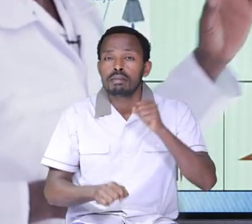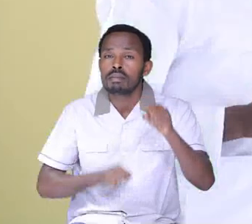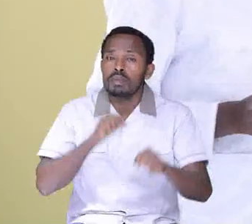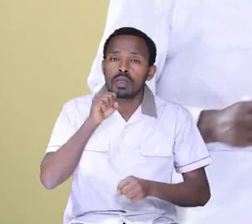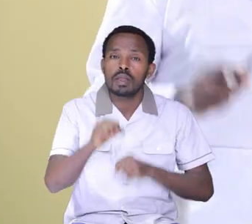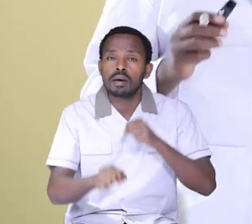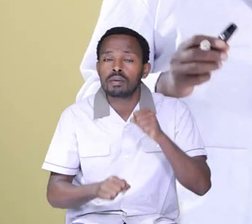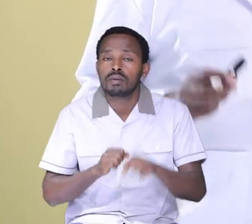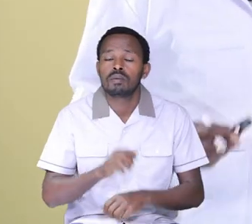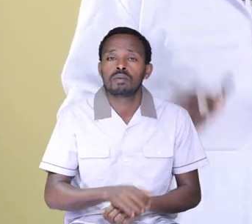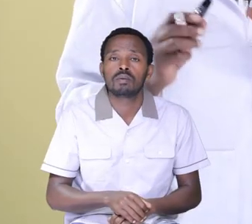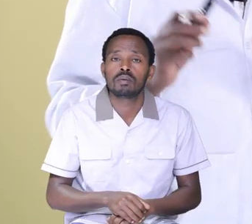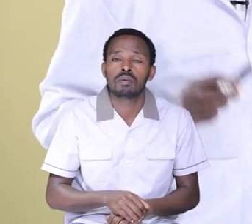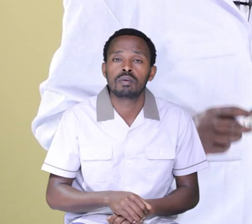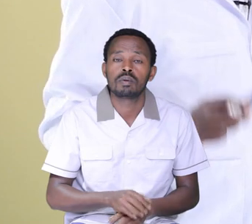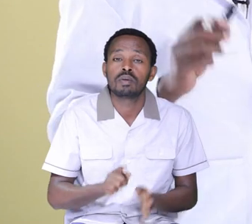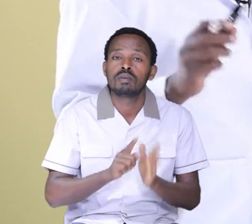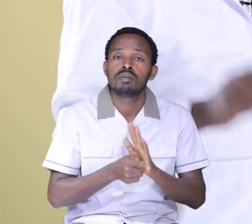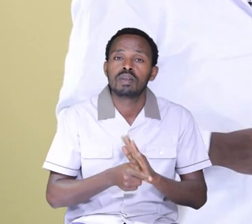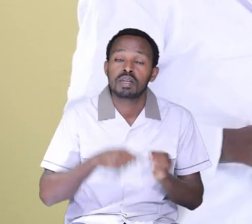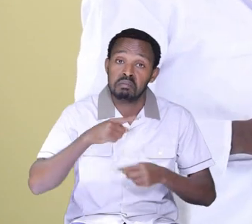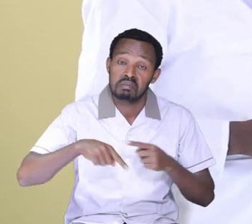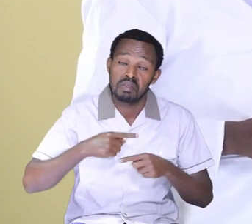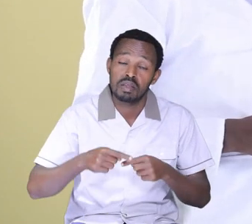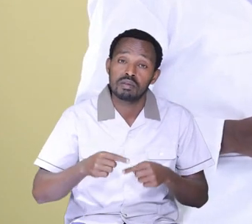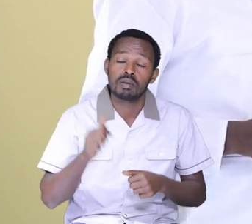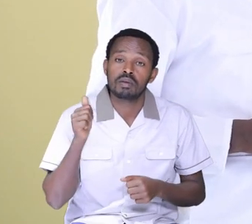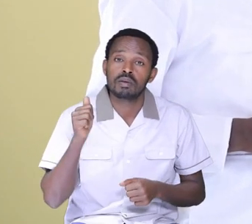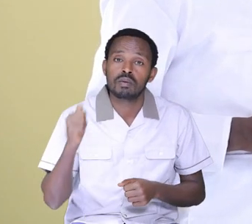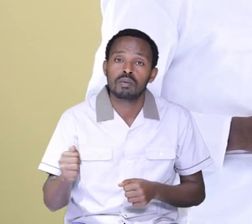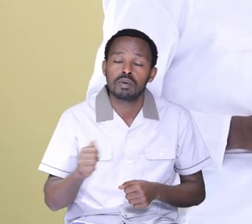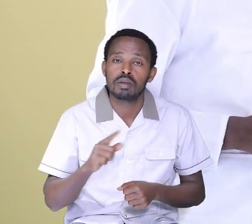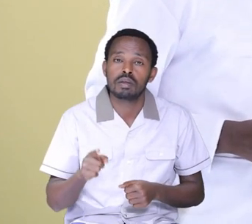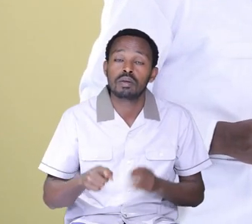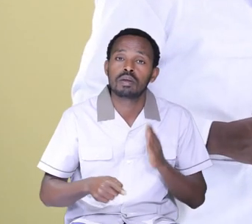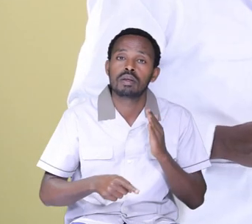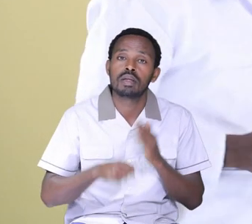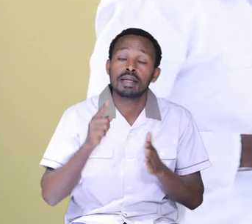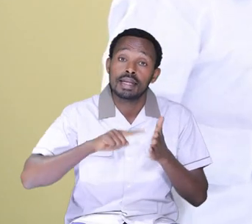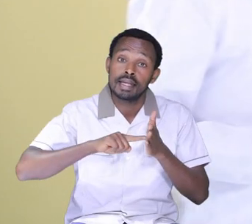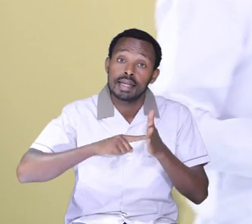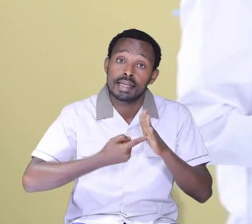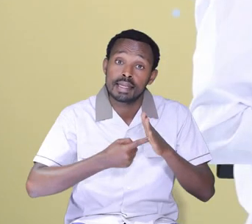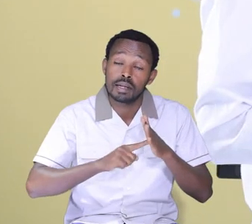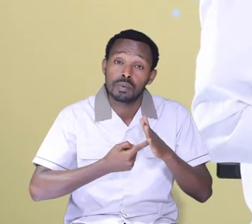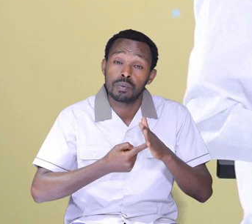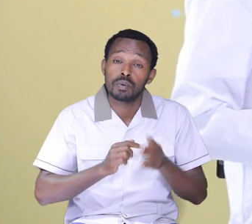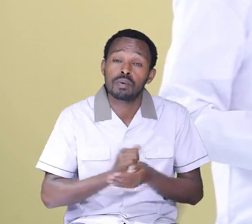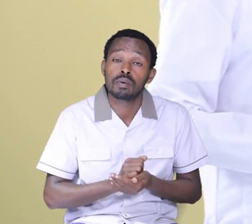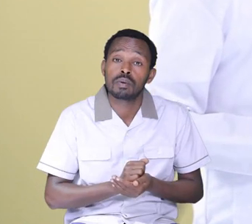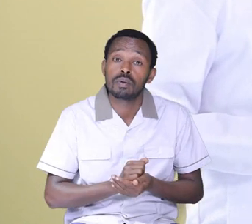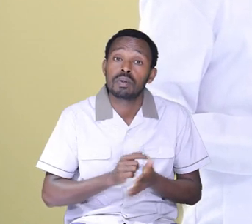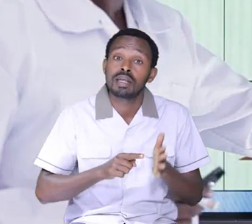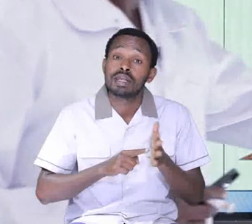kana fakkeenya wiilii fi ulee isaa jennee fudhachuu ni dandeenya. Inni 5ffaan iskiriiwudha. Mallattoon iskiriiwuu kana